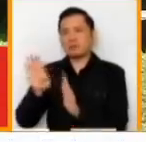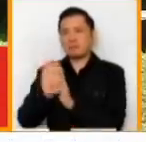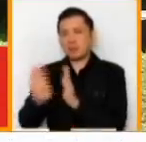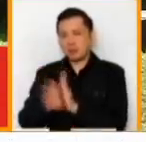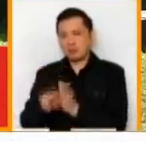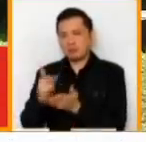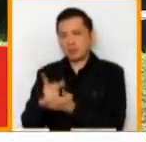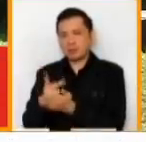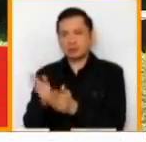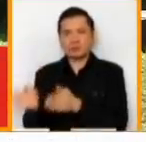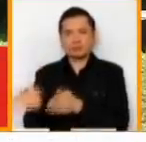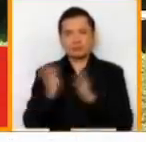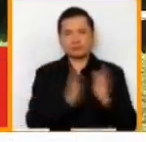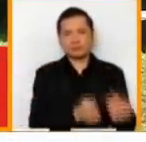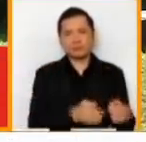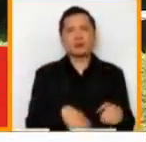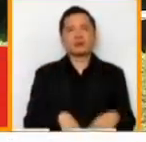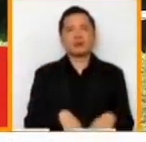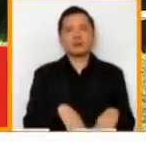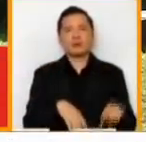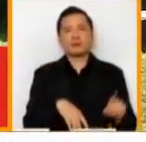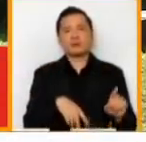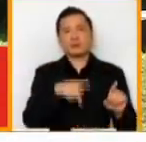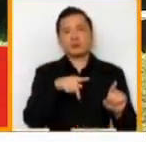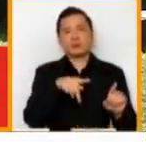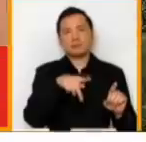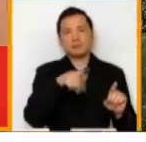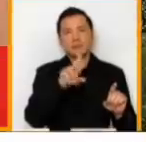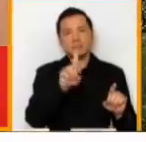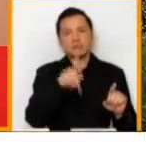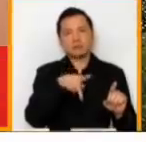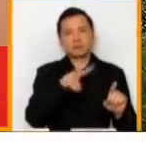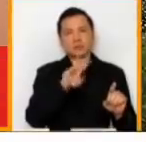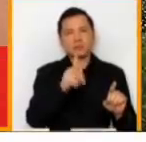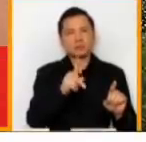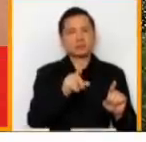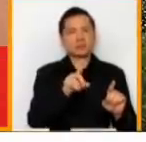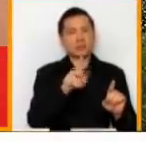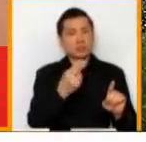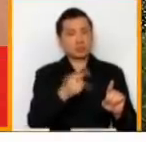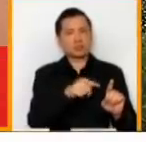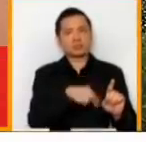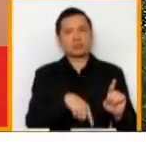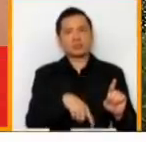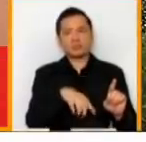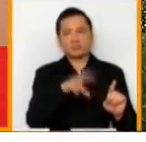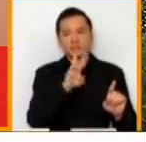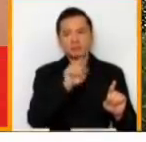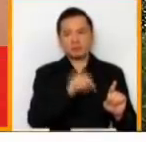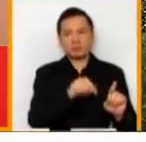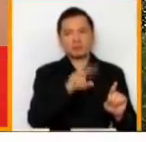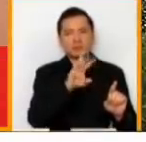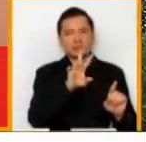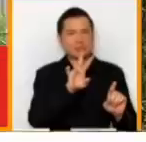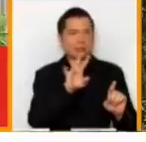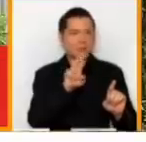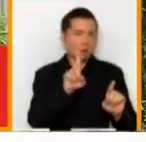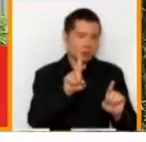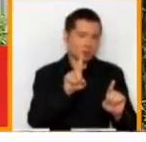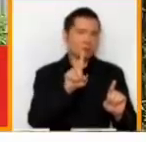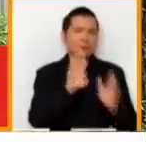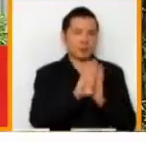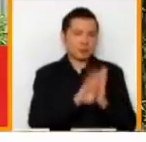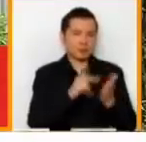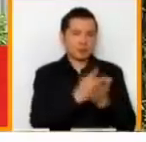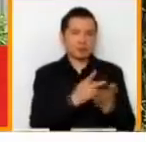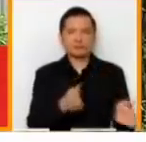Sunod ang Department of Public Works and Highways na may 686.1 billion pesos na pondo. Ikatlo ang Department of Interior and